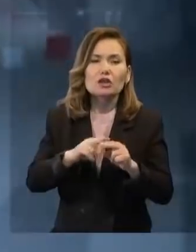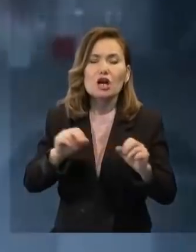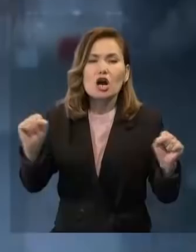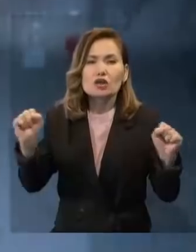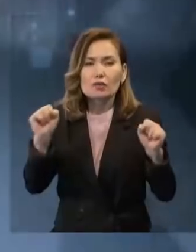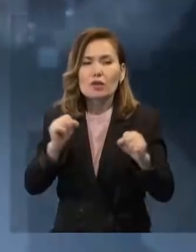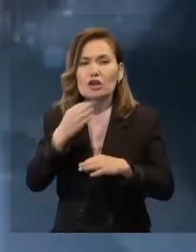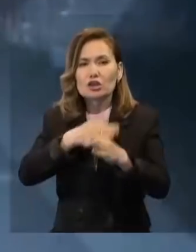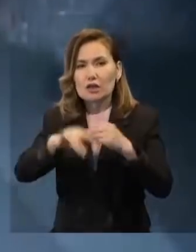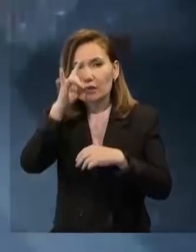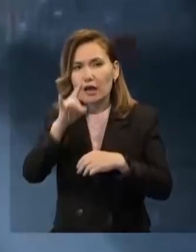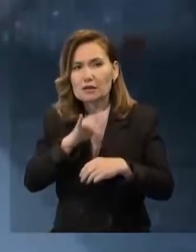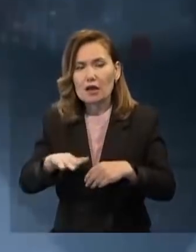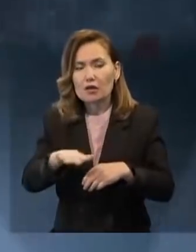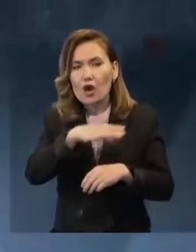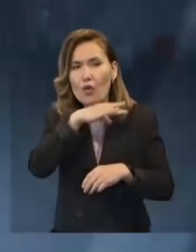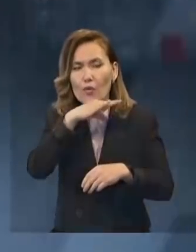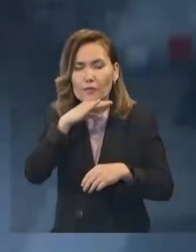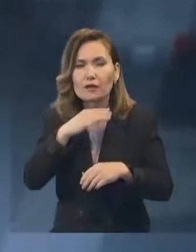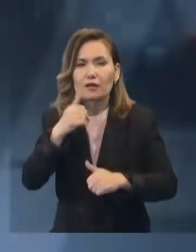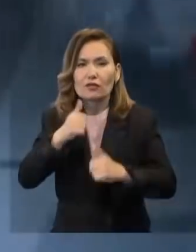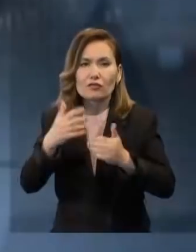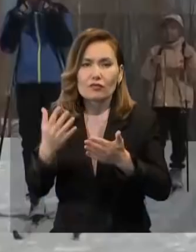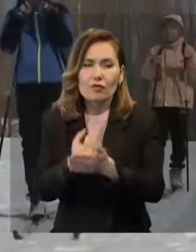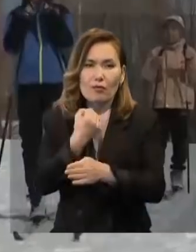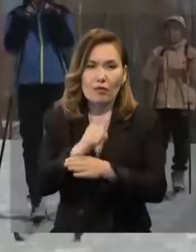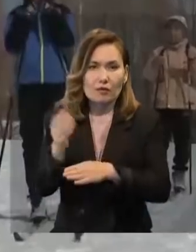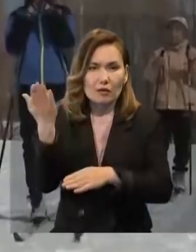саналатын Шығыстан талай мықтылар түлеп ұшқан.